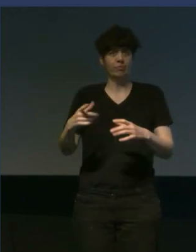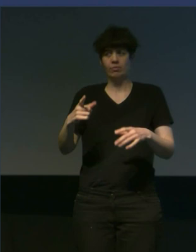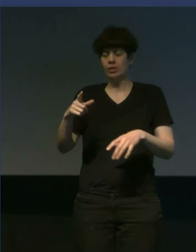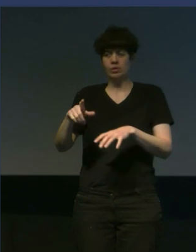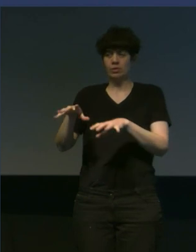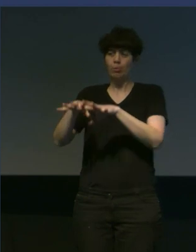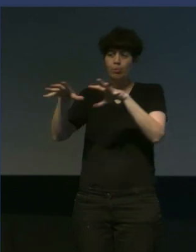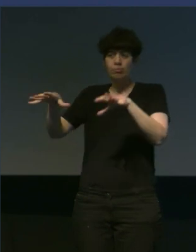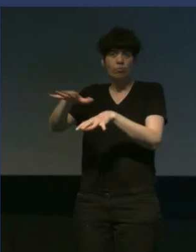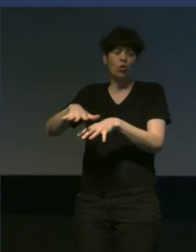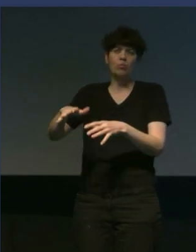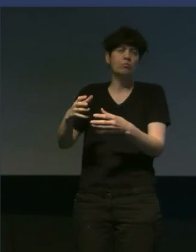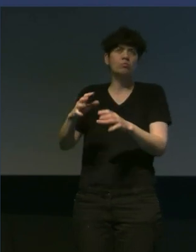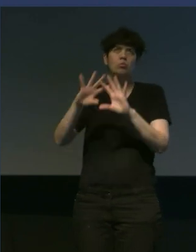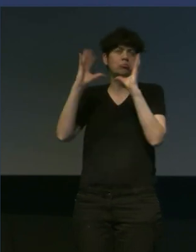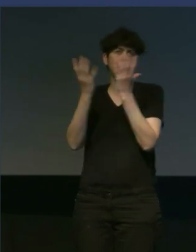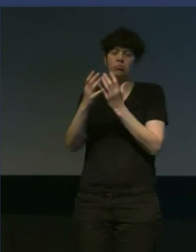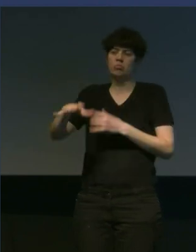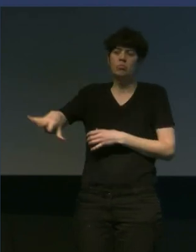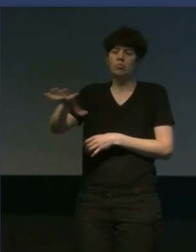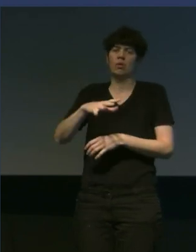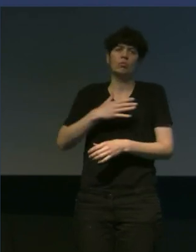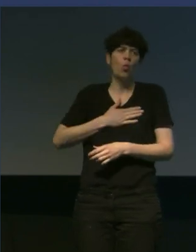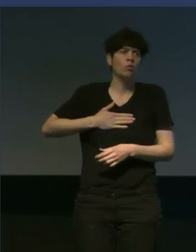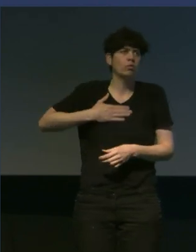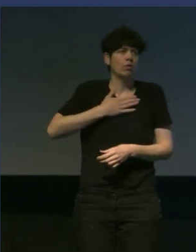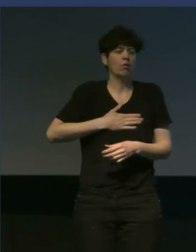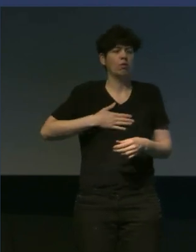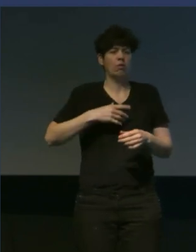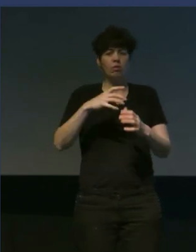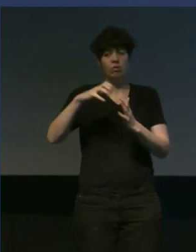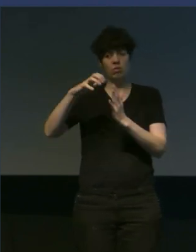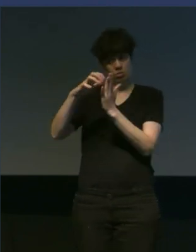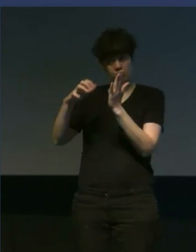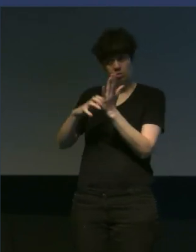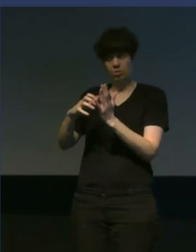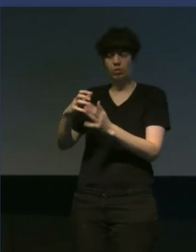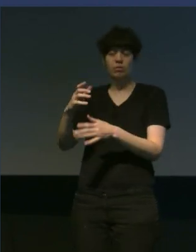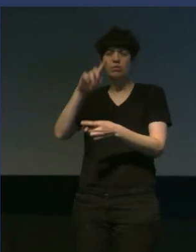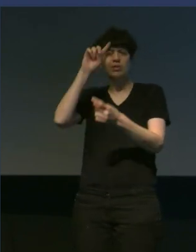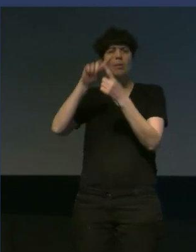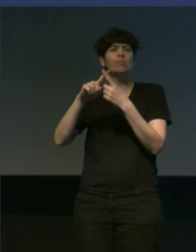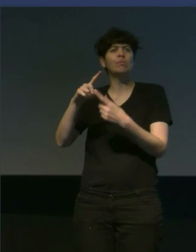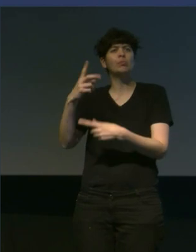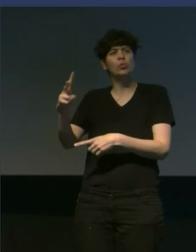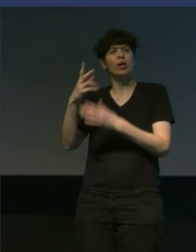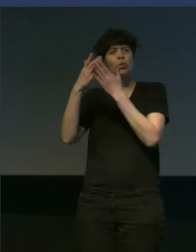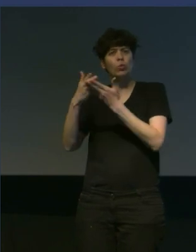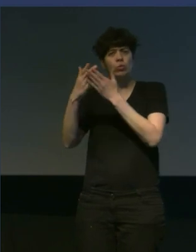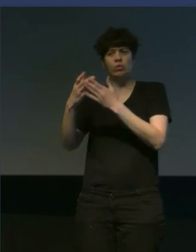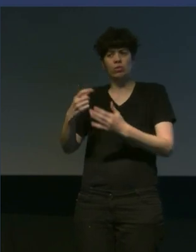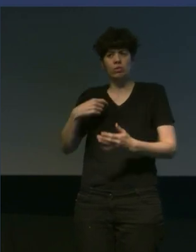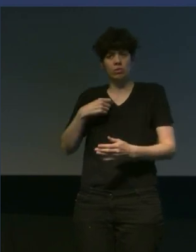beaucoup apprécié la retranscription graphique de leur sujet d'étude. Et